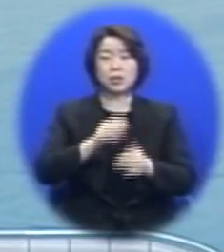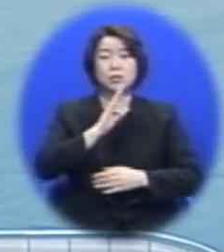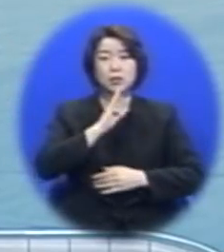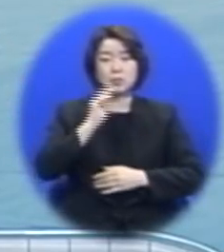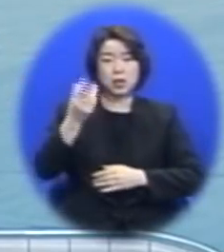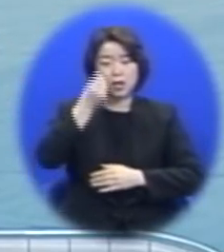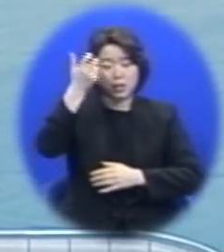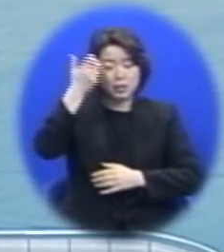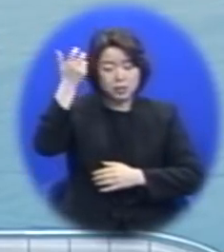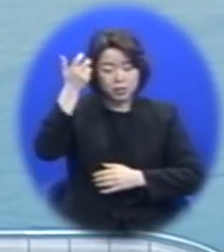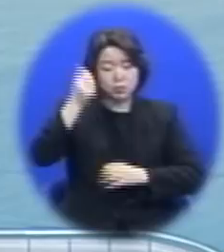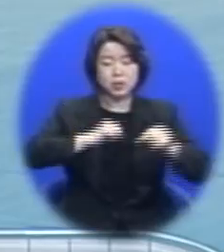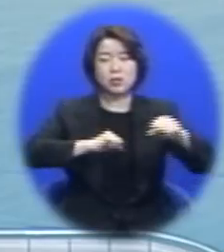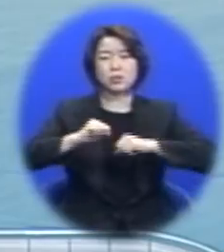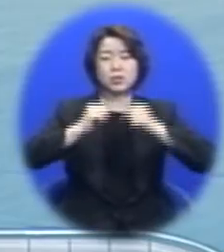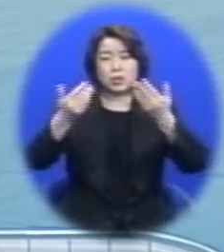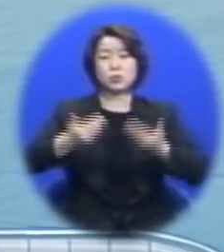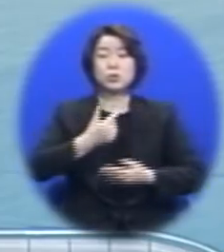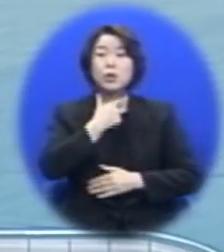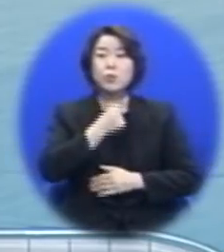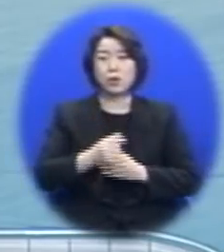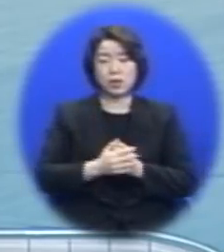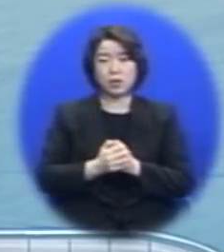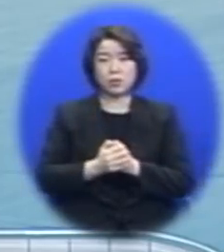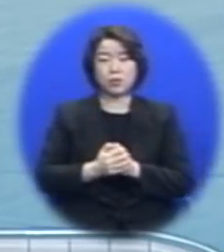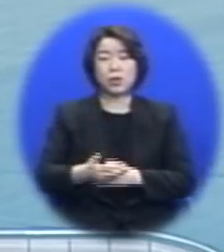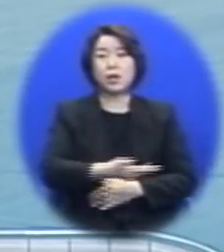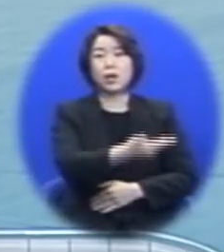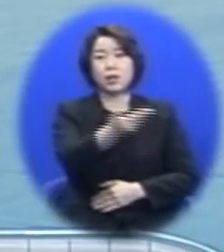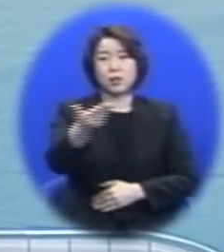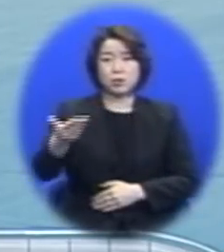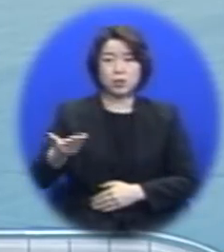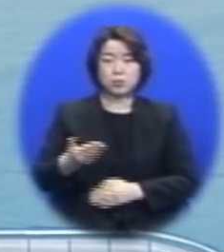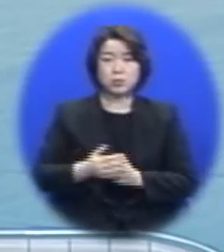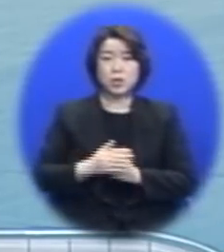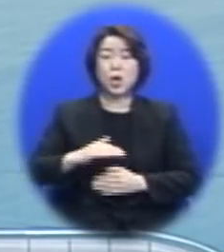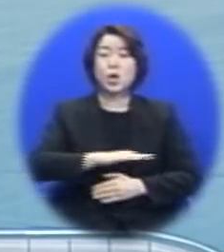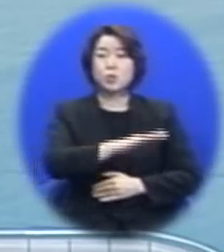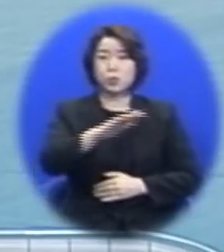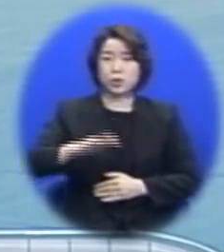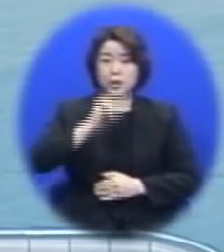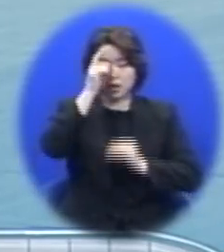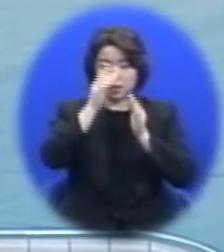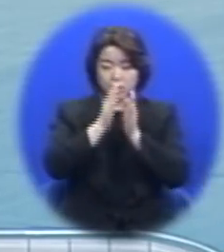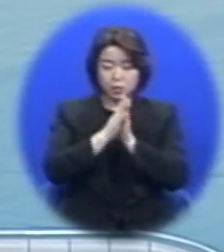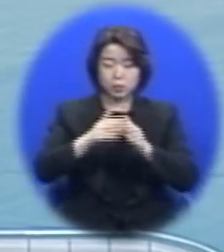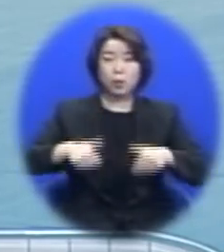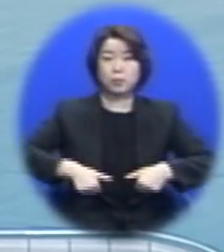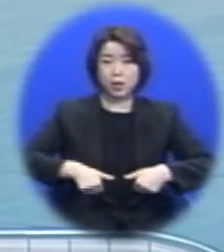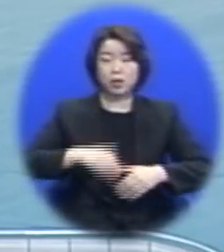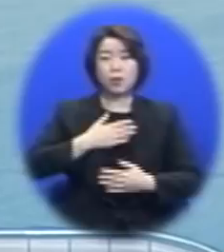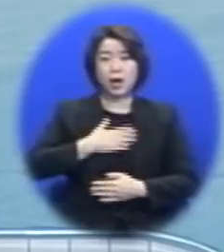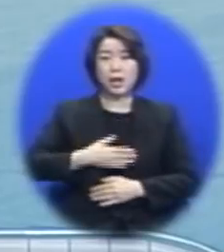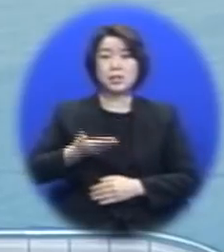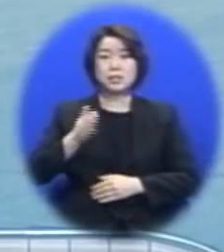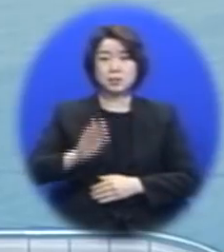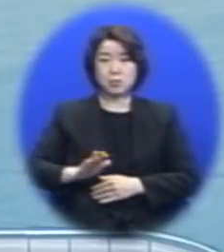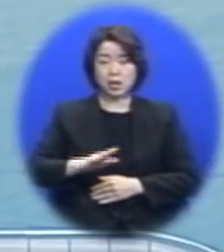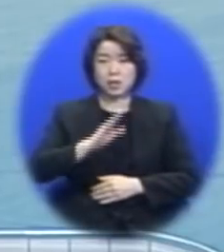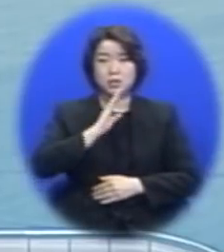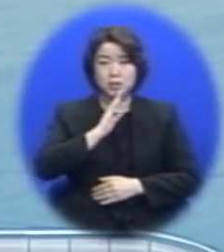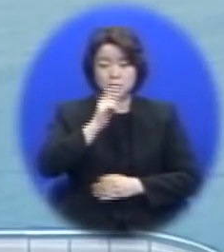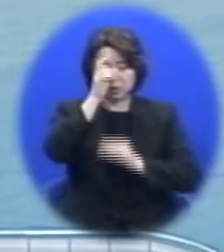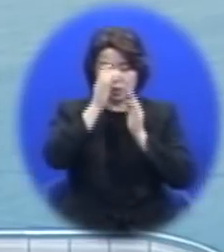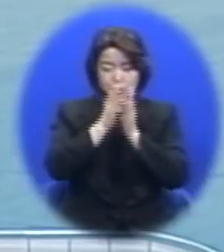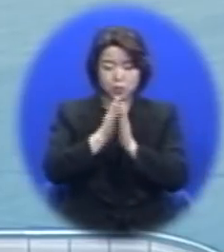역사해 주시기를 원해요. 여러분, 우리가 기도를 해야 된다는 걸 알면서도 실제로